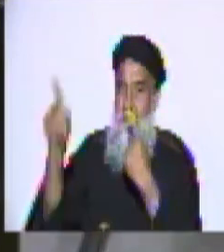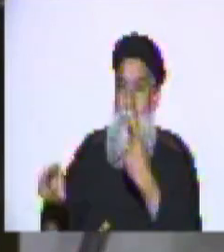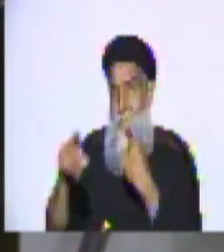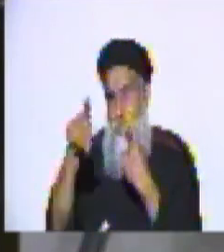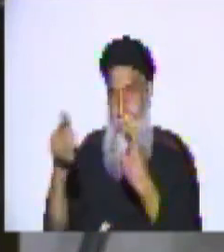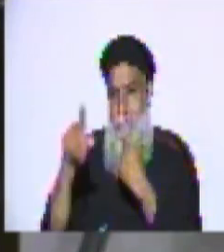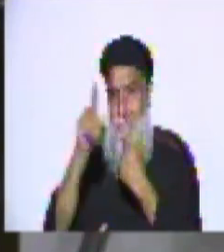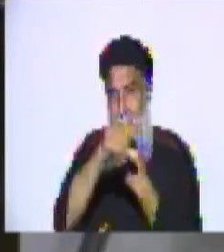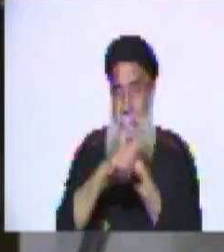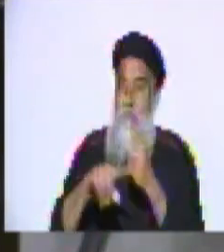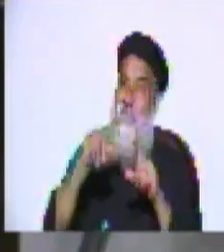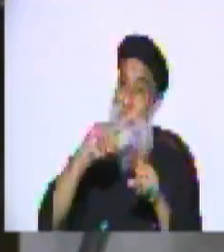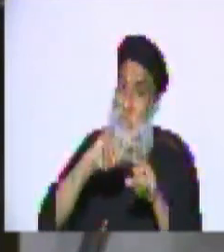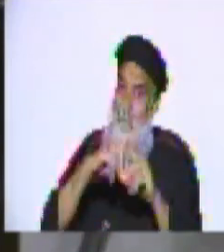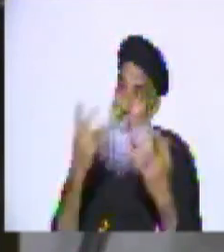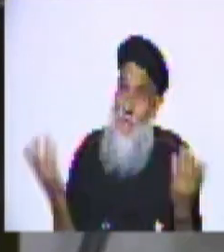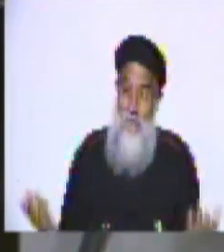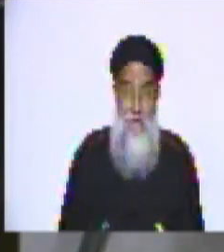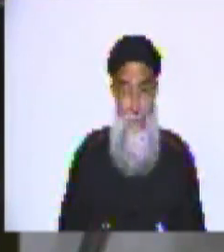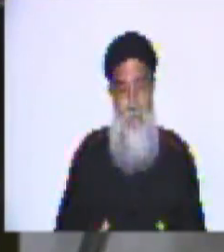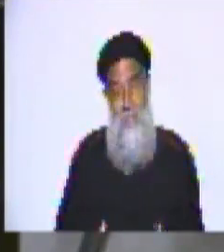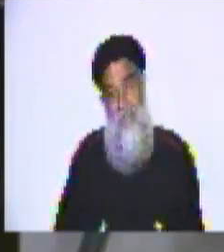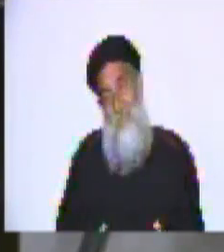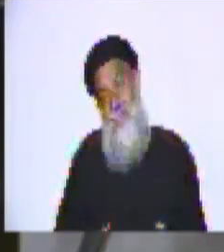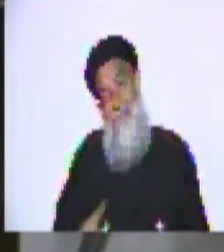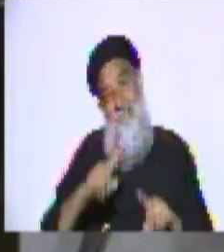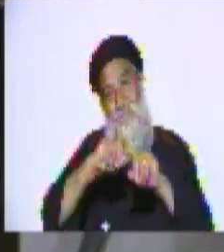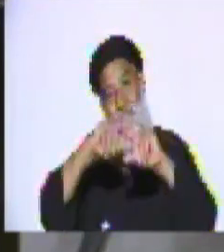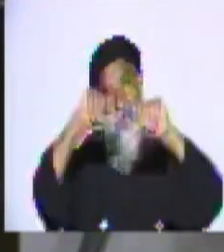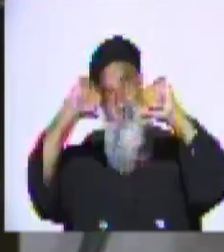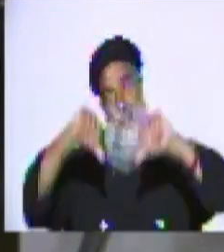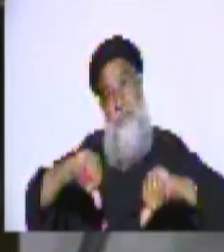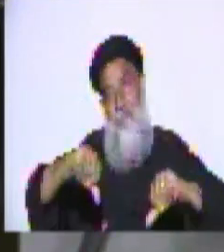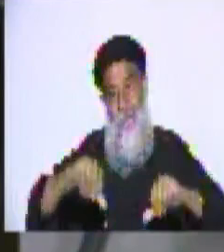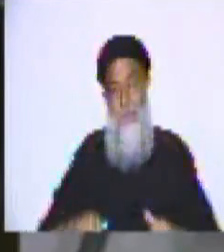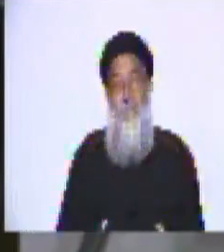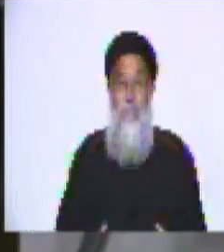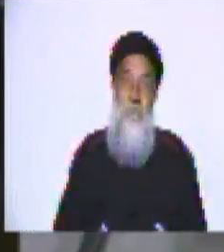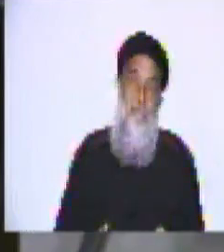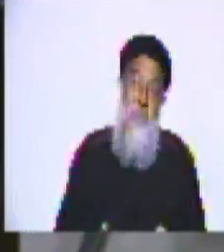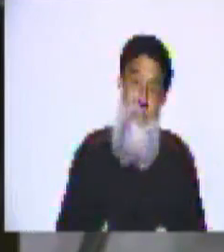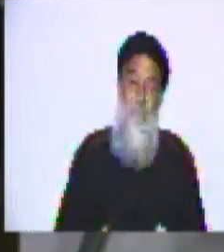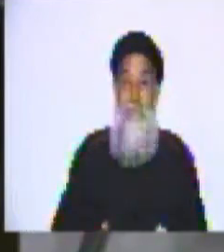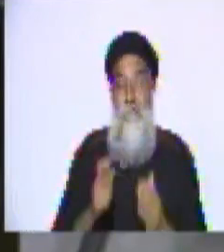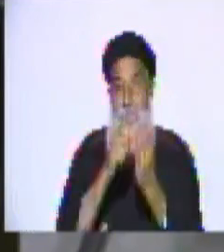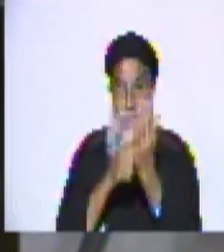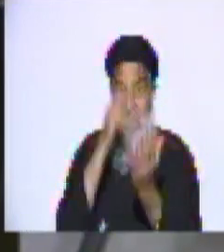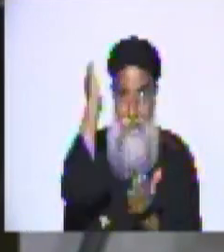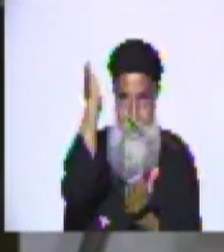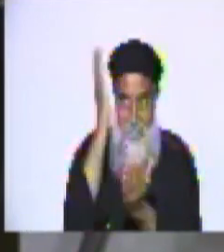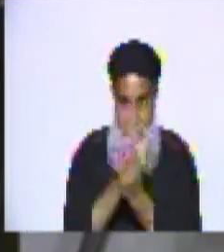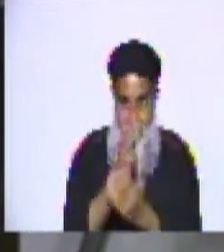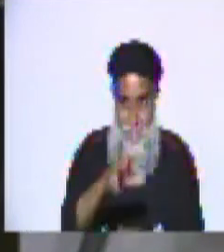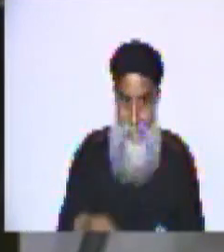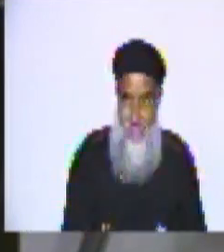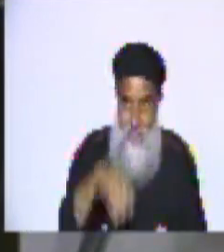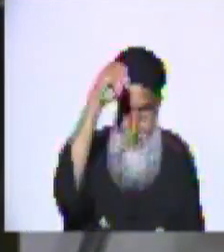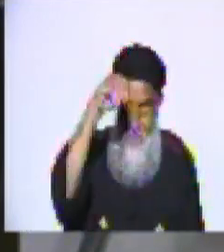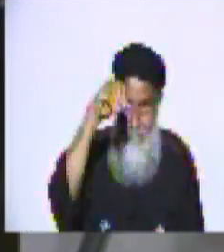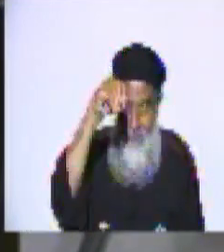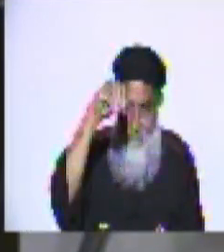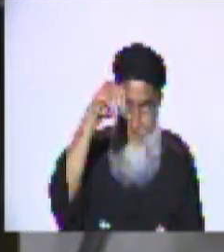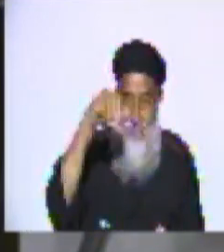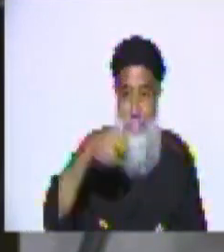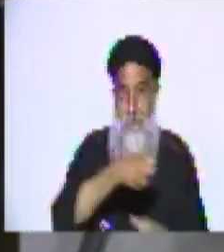يبقى الصليب ما نفعش، لأنه لازم الخلاص يبقى غير محدود